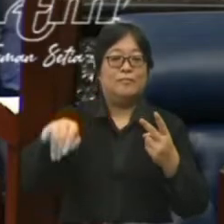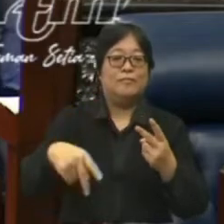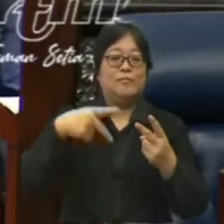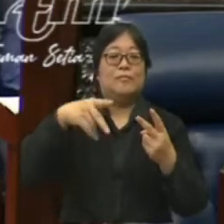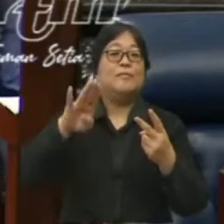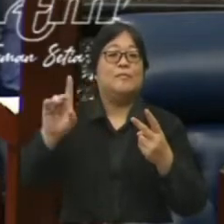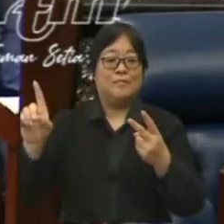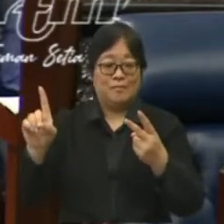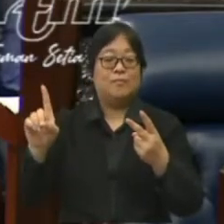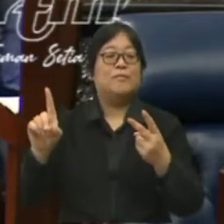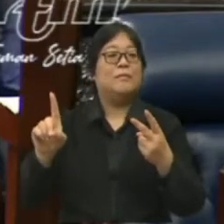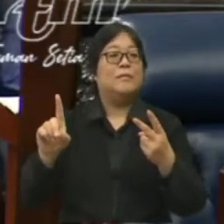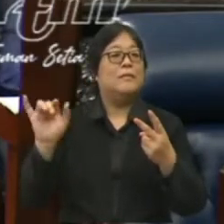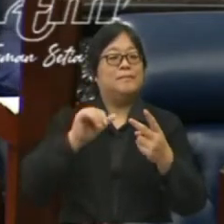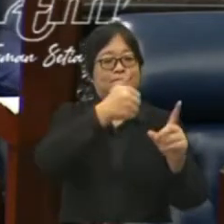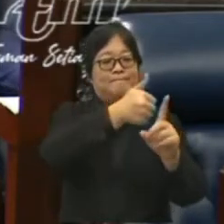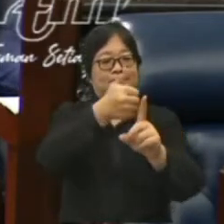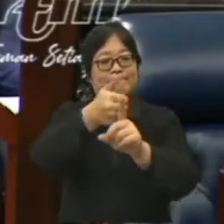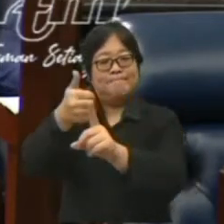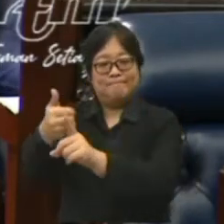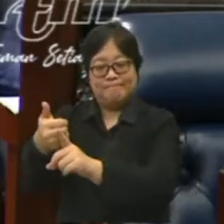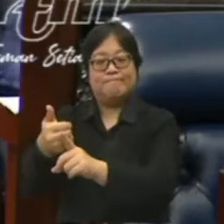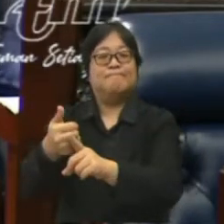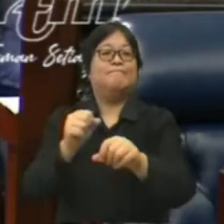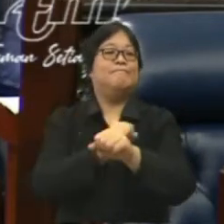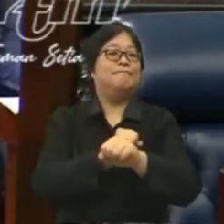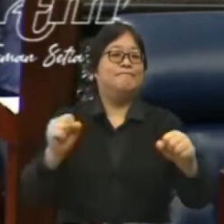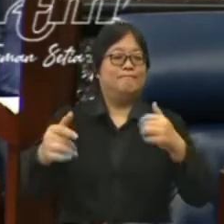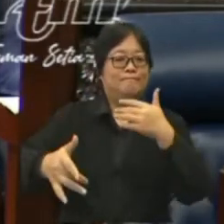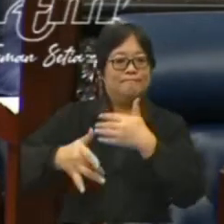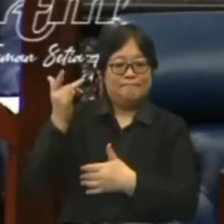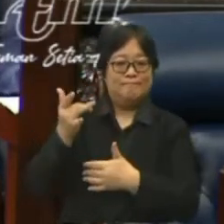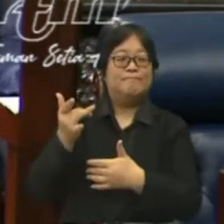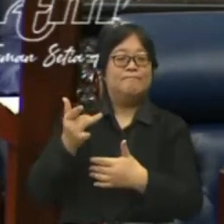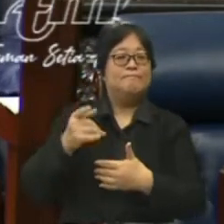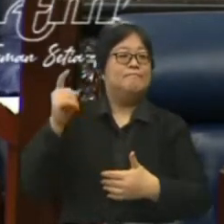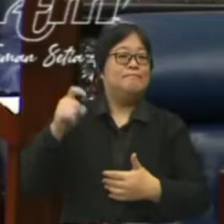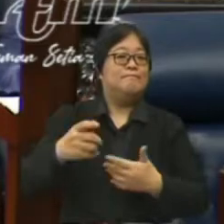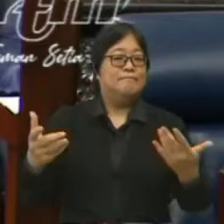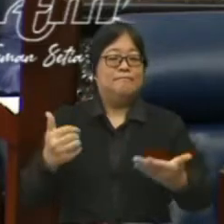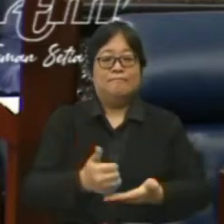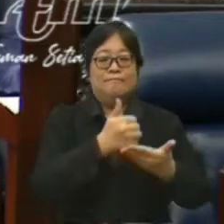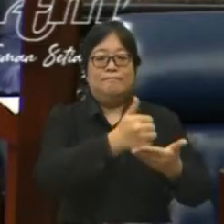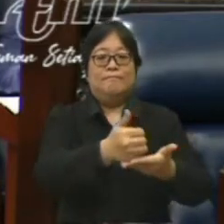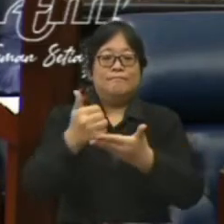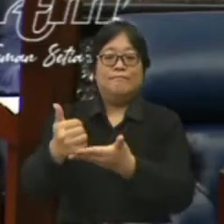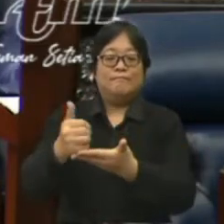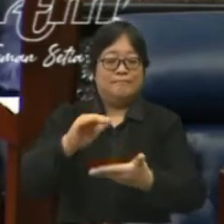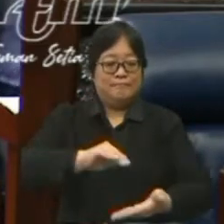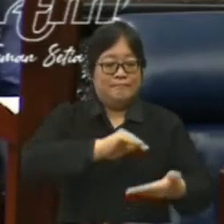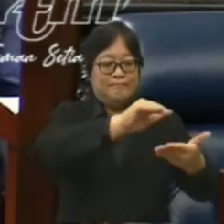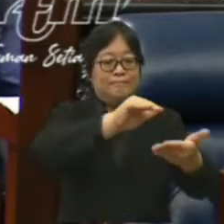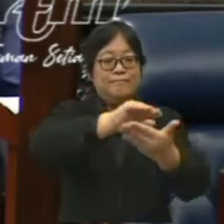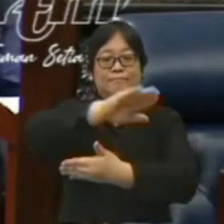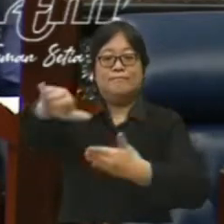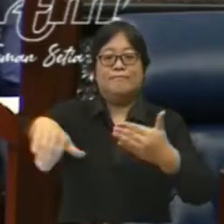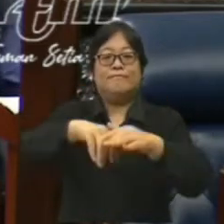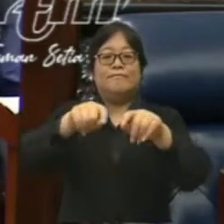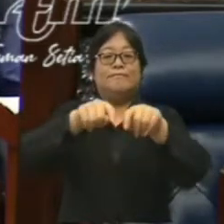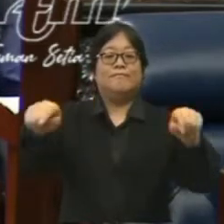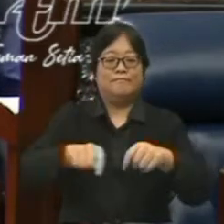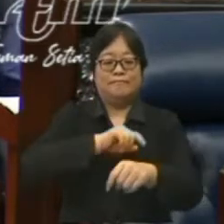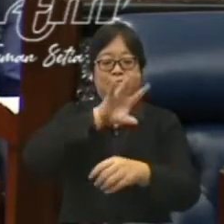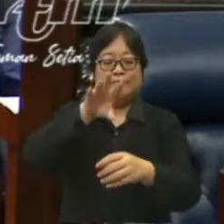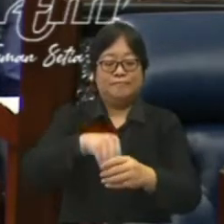jpbd juga telah diarahkan untuk bersedia lebih awal bagi memastikan bantuan dan sampai di semua lokasi yang